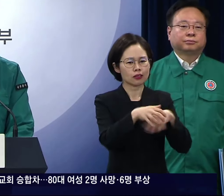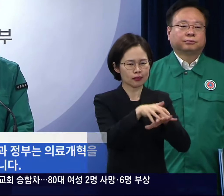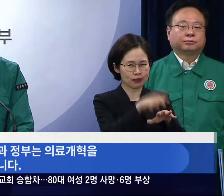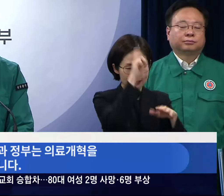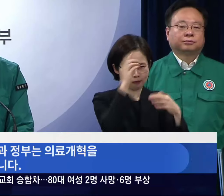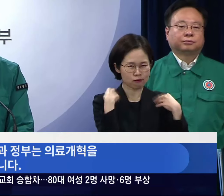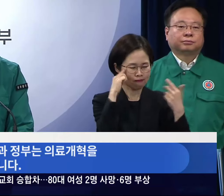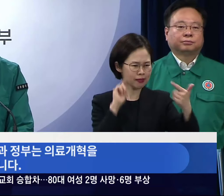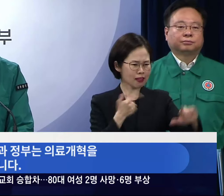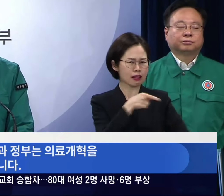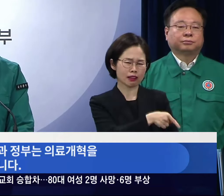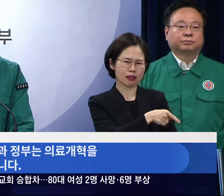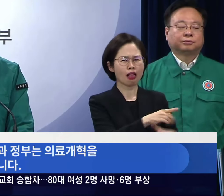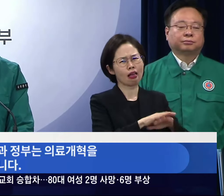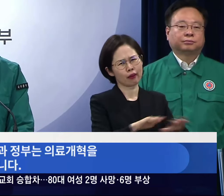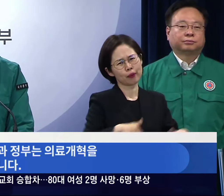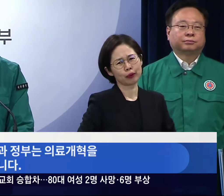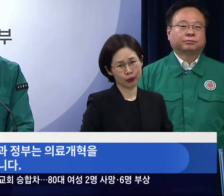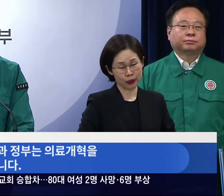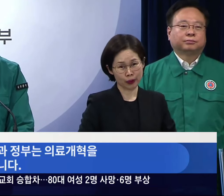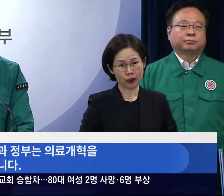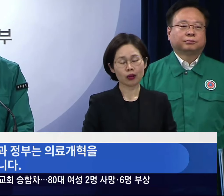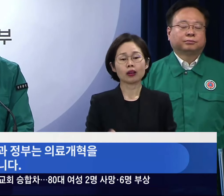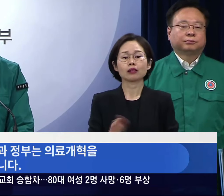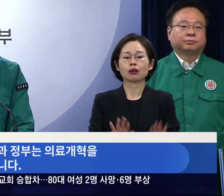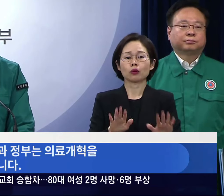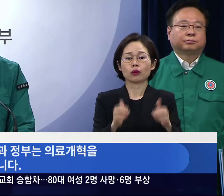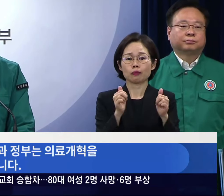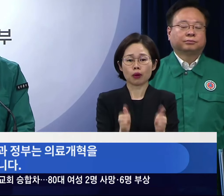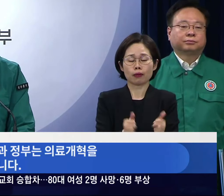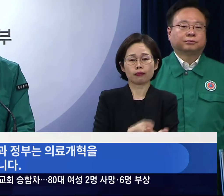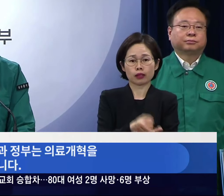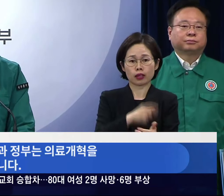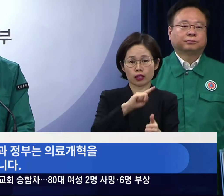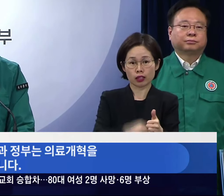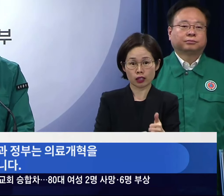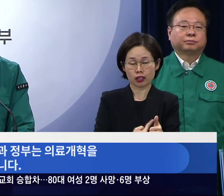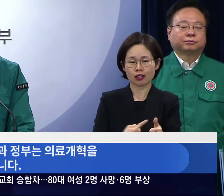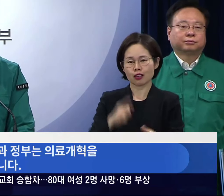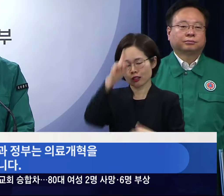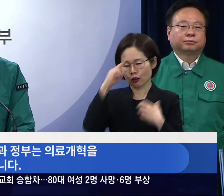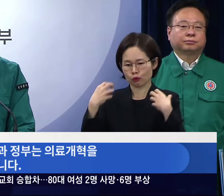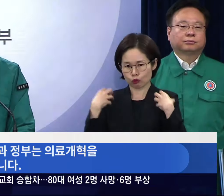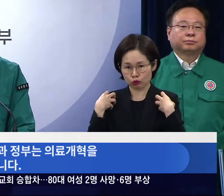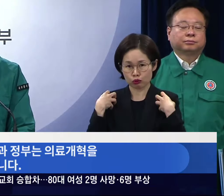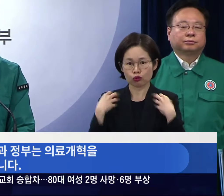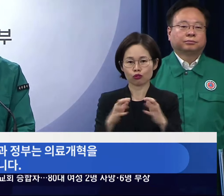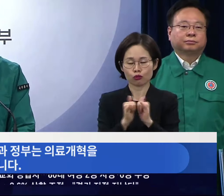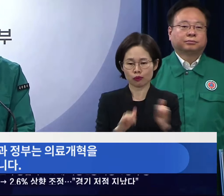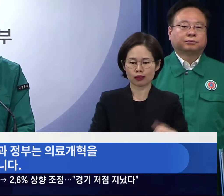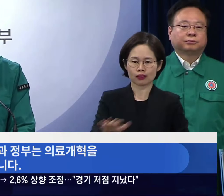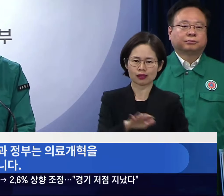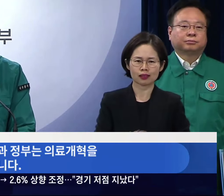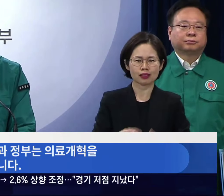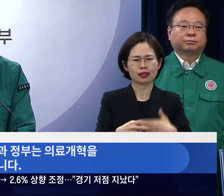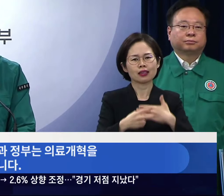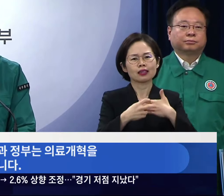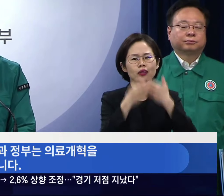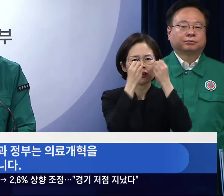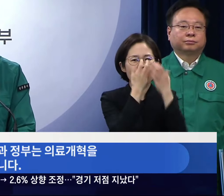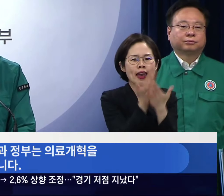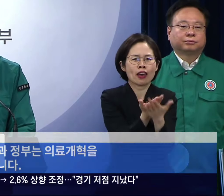오늘 법원 결정으로 우리 국민과 정부는 의료개혁을 가로막던 큰 산